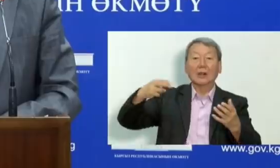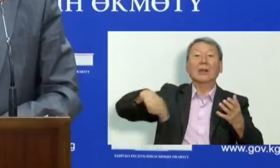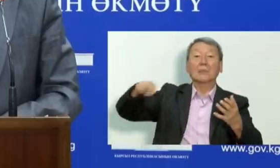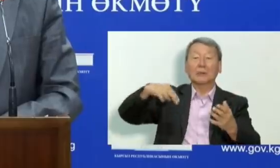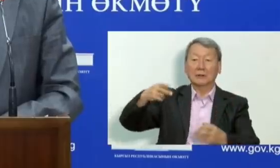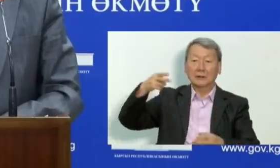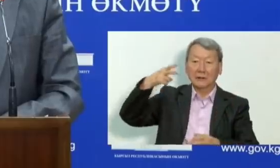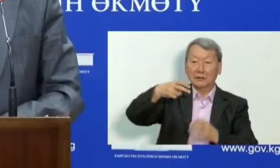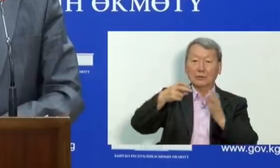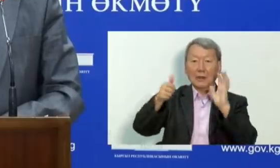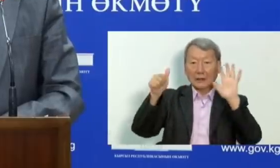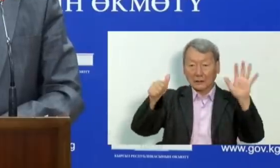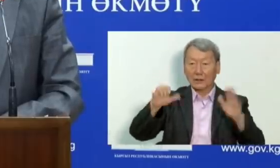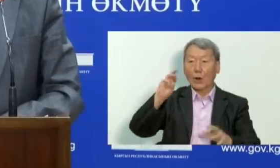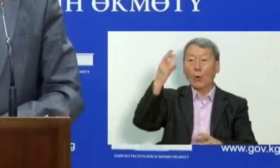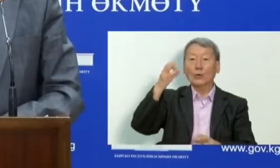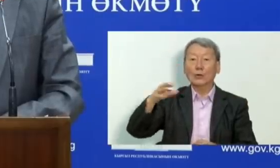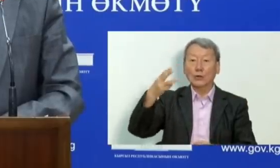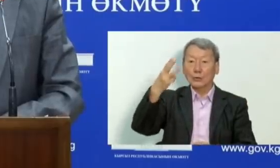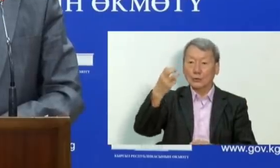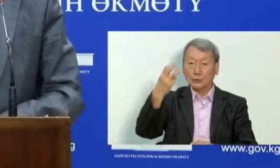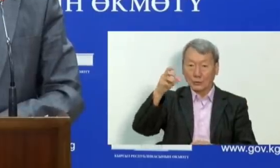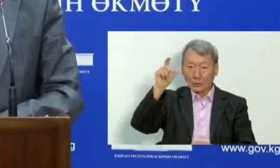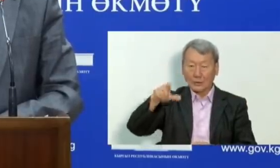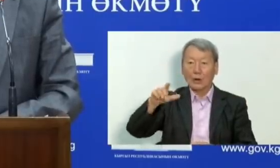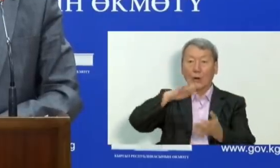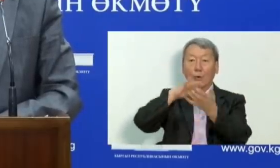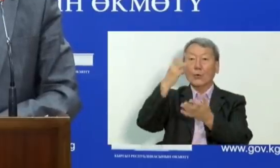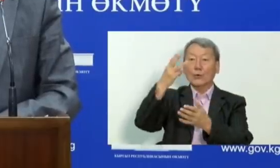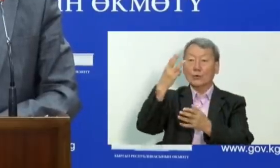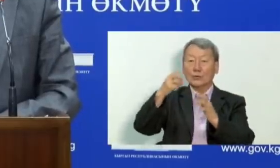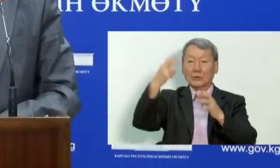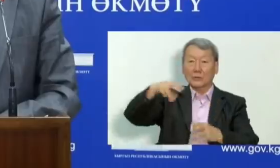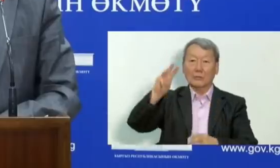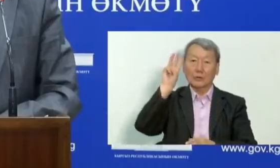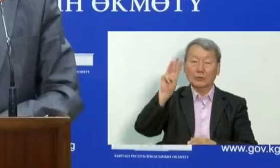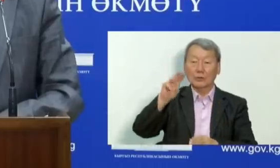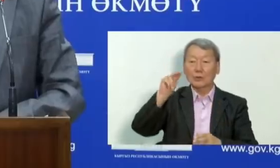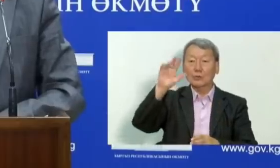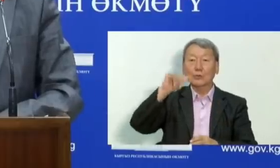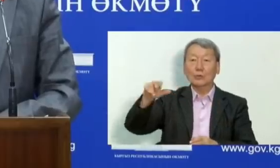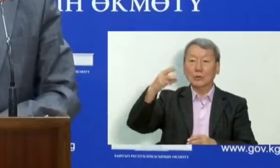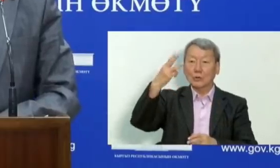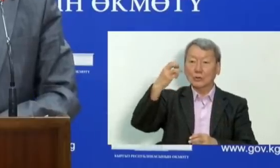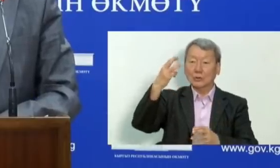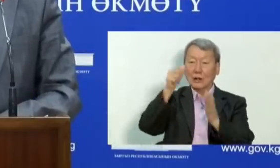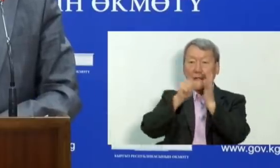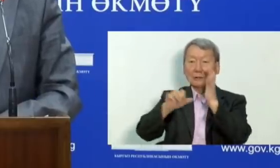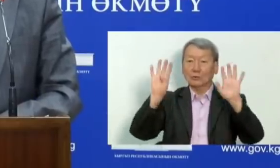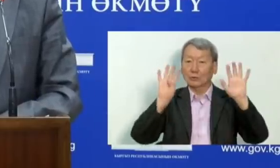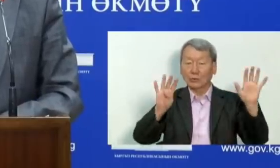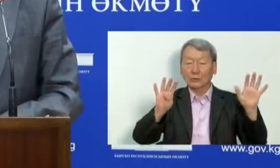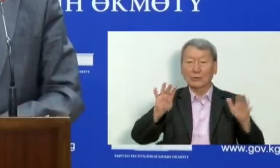областында 206, Ош областында 300, Ош шаарында 323, Чүй областында